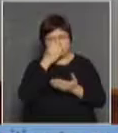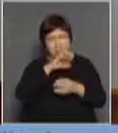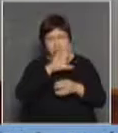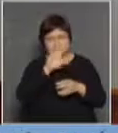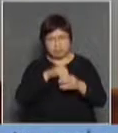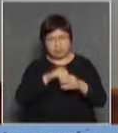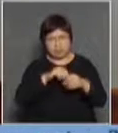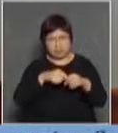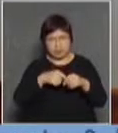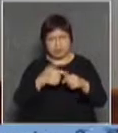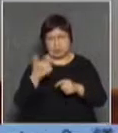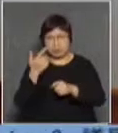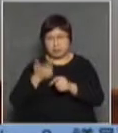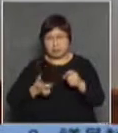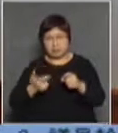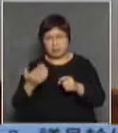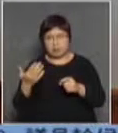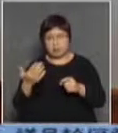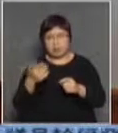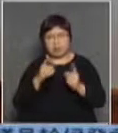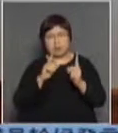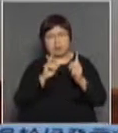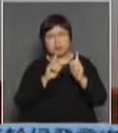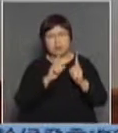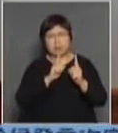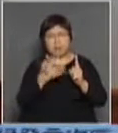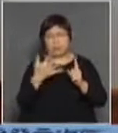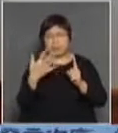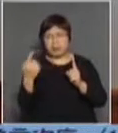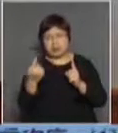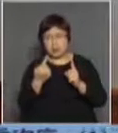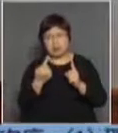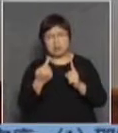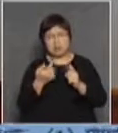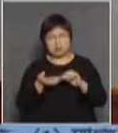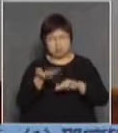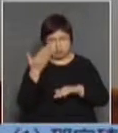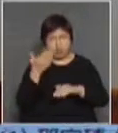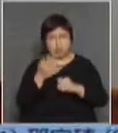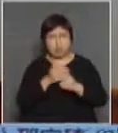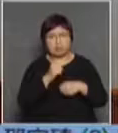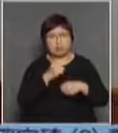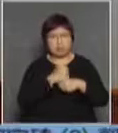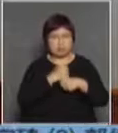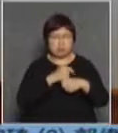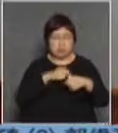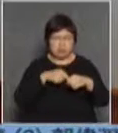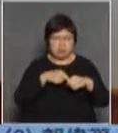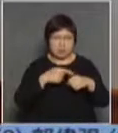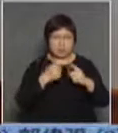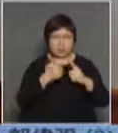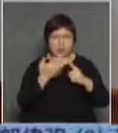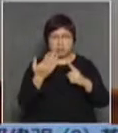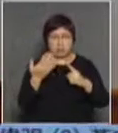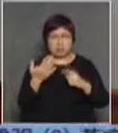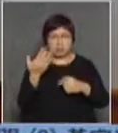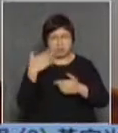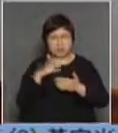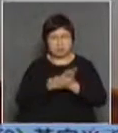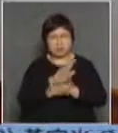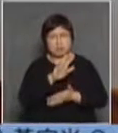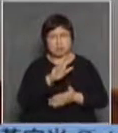貧富人口突破115萬人，在職貧窮的家庭數目過去5